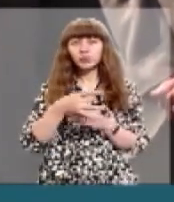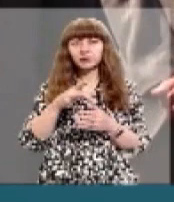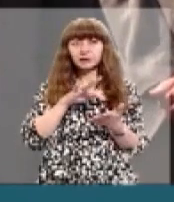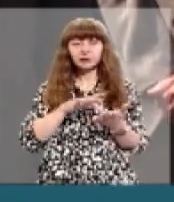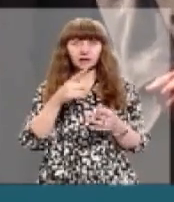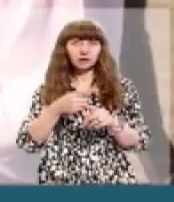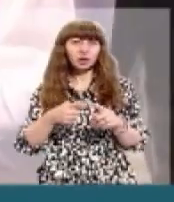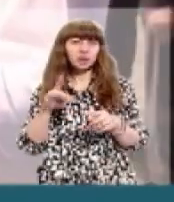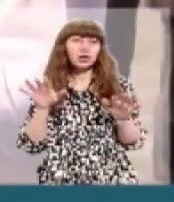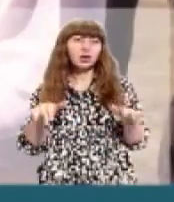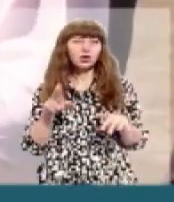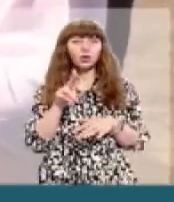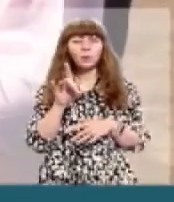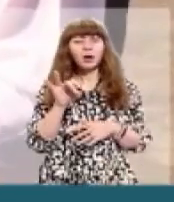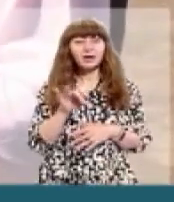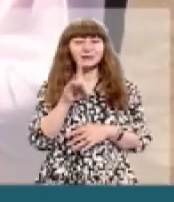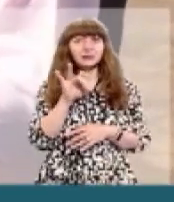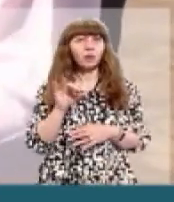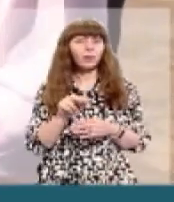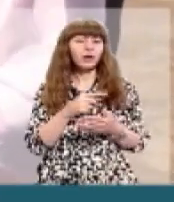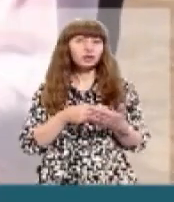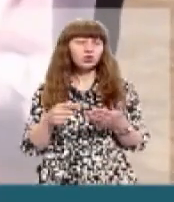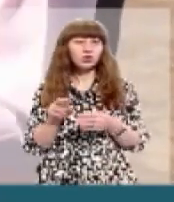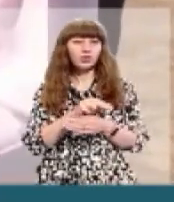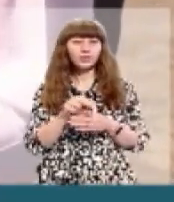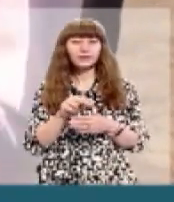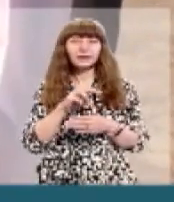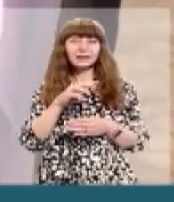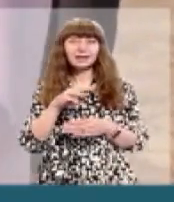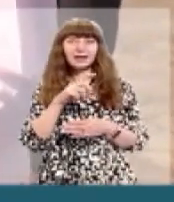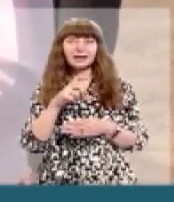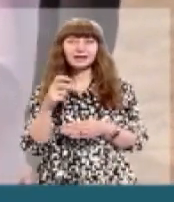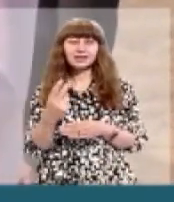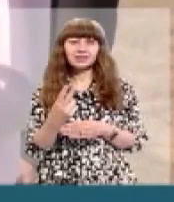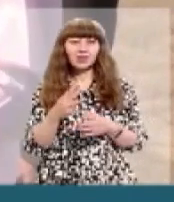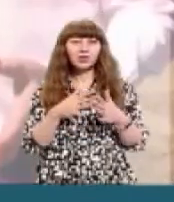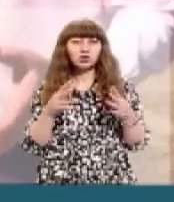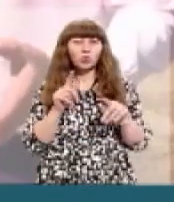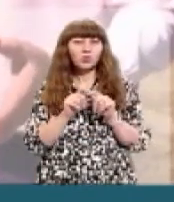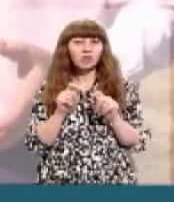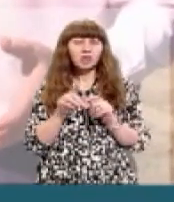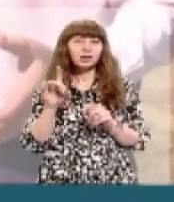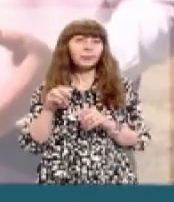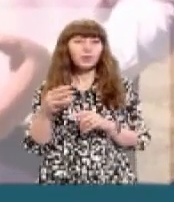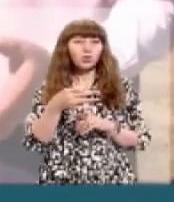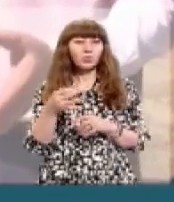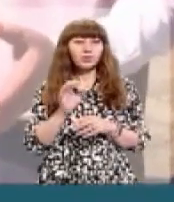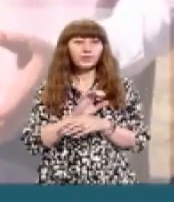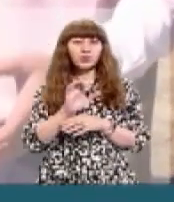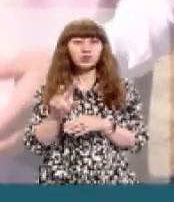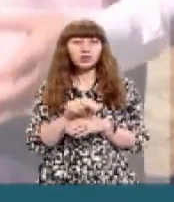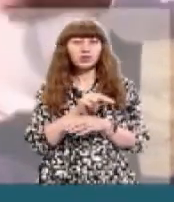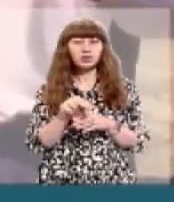центральной части Аркалыка. Кумар Аксакалов подчеркнул, что ремонт городской ТЭС находится на особом государственном контроле. Аким области поручил закончить